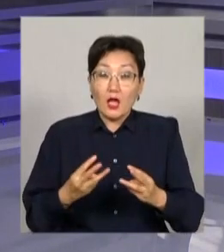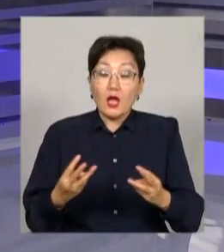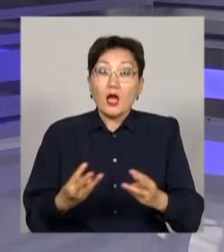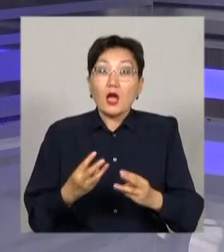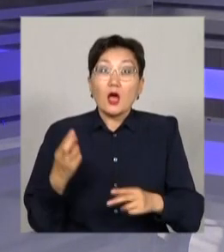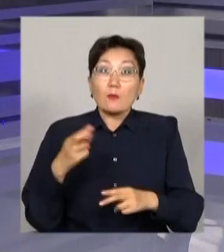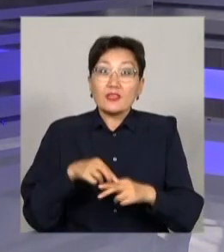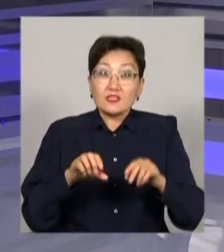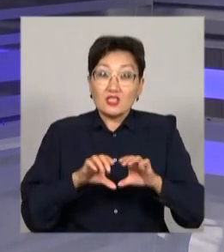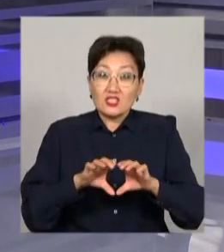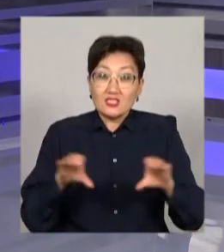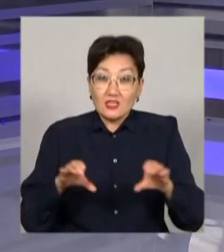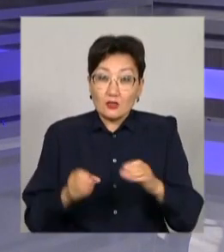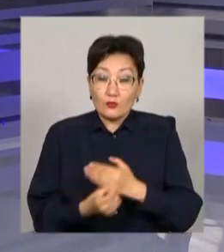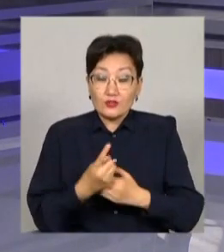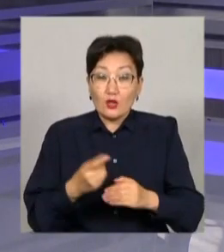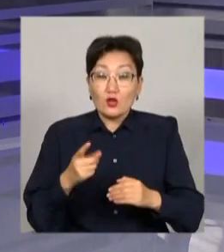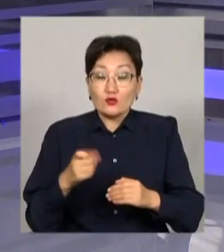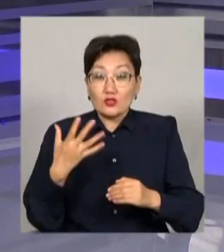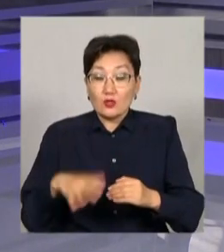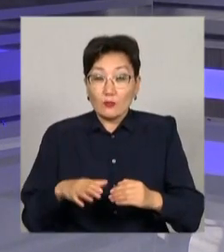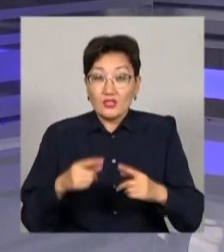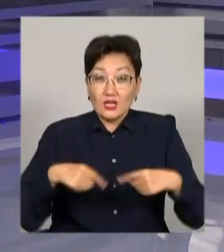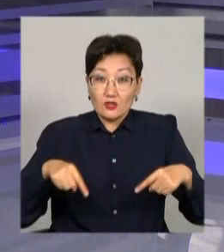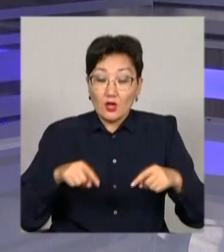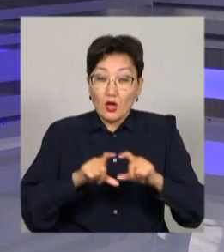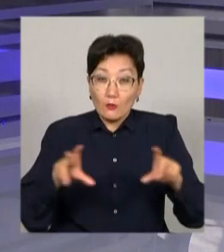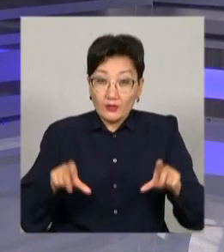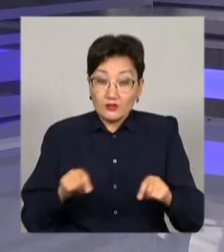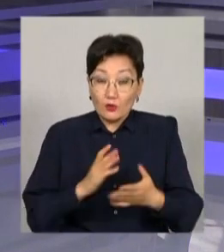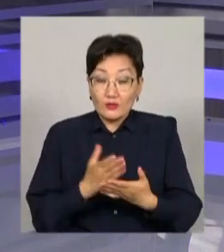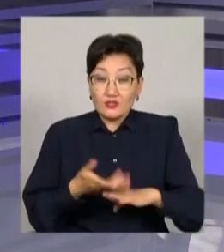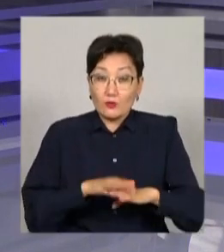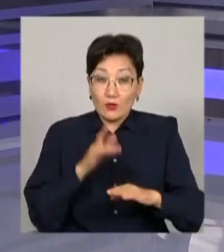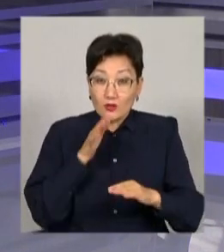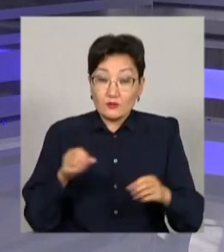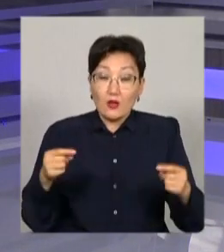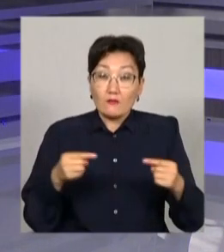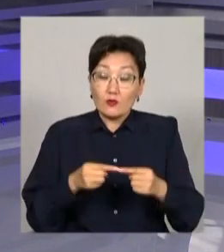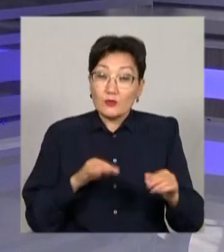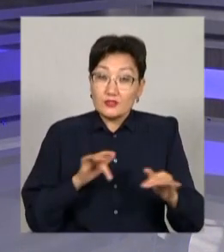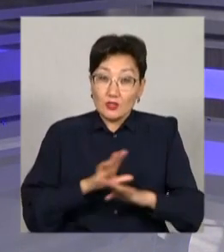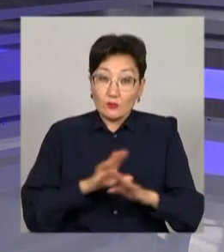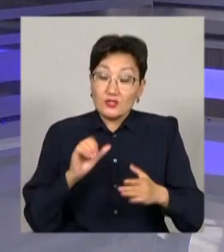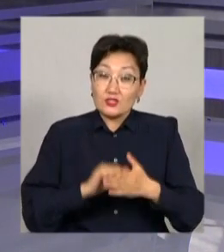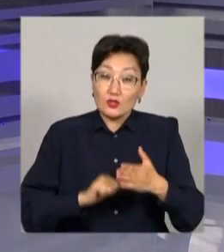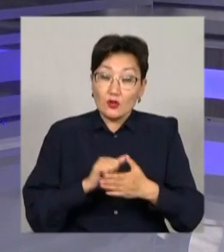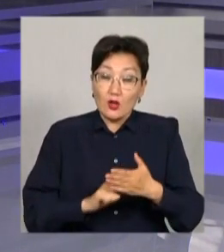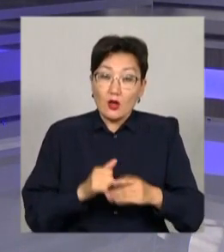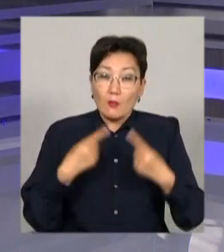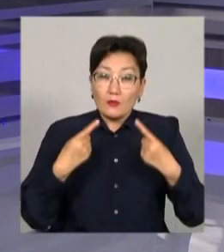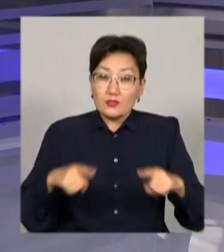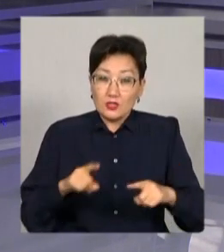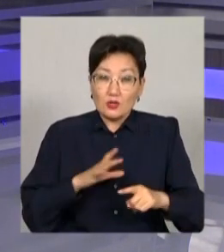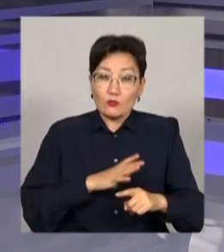tutanğan. Al onun kasında 150 tonnalık rezervuar turğan. Eğer tötenşelikler der kezinde hareket etpegende saldara mülden